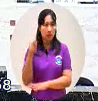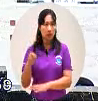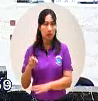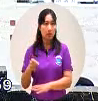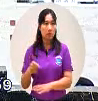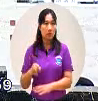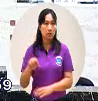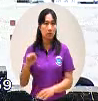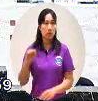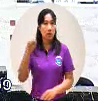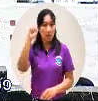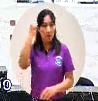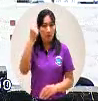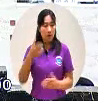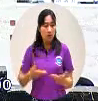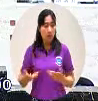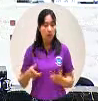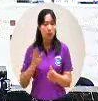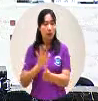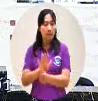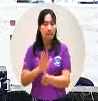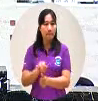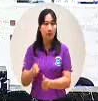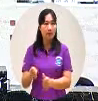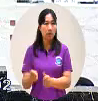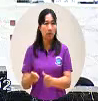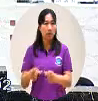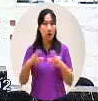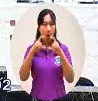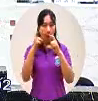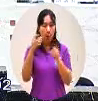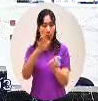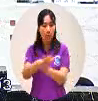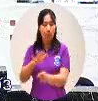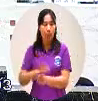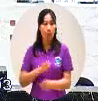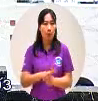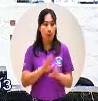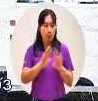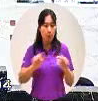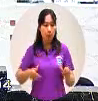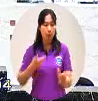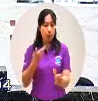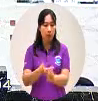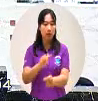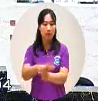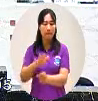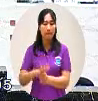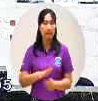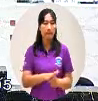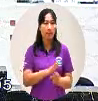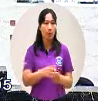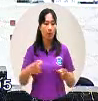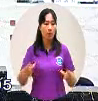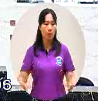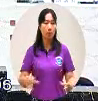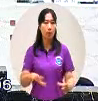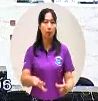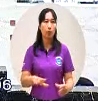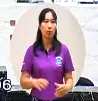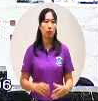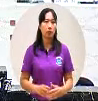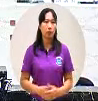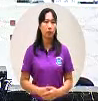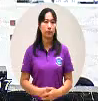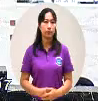讲？水利局都会当安尼做啊，是啊，咱另外咱在市政府这局处无法通安尼。 那个，